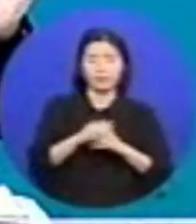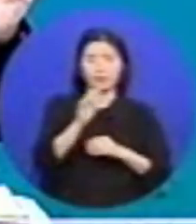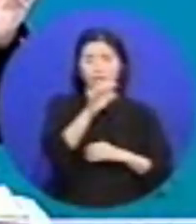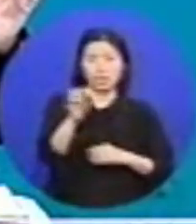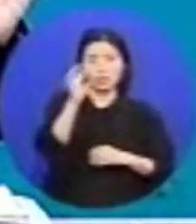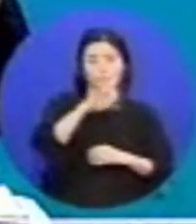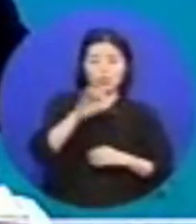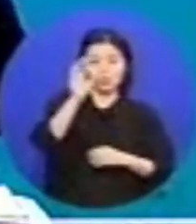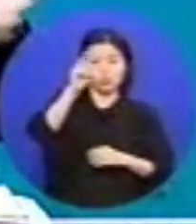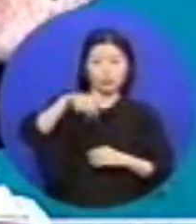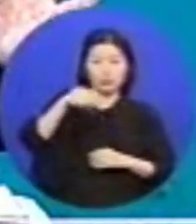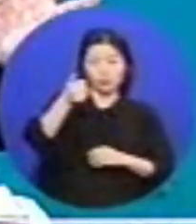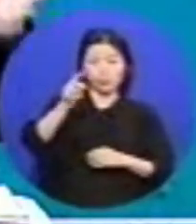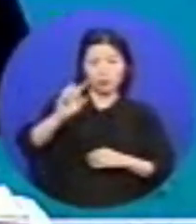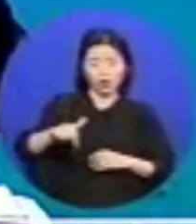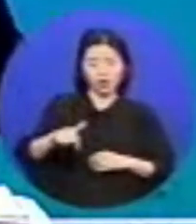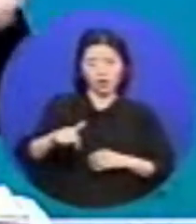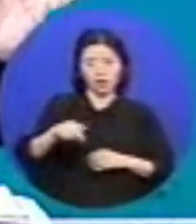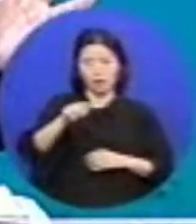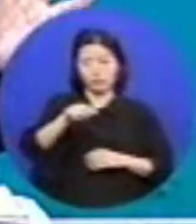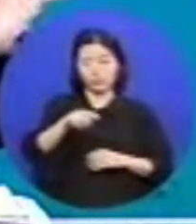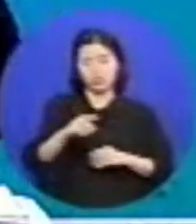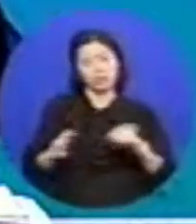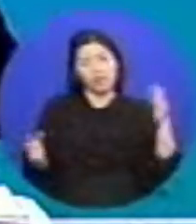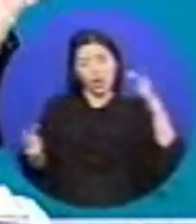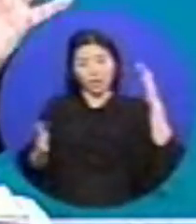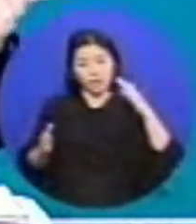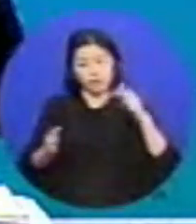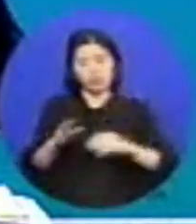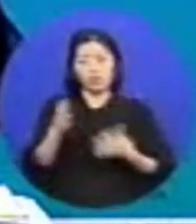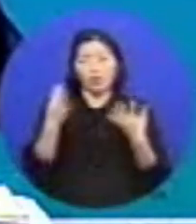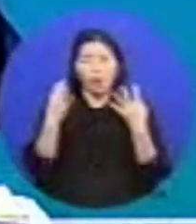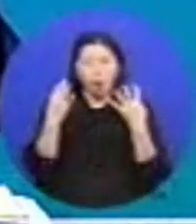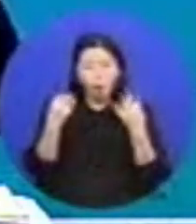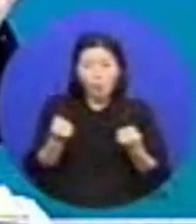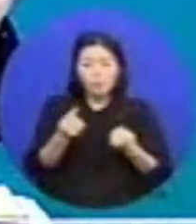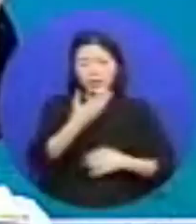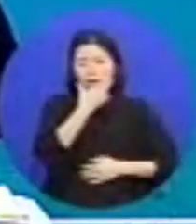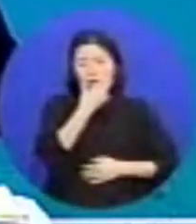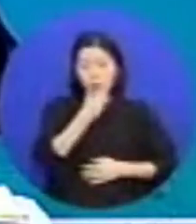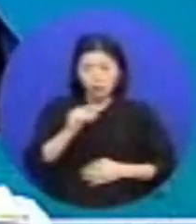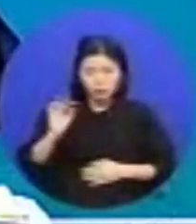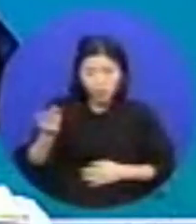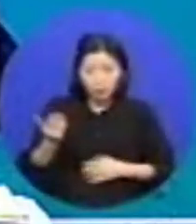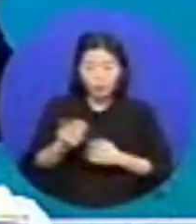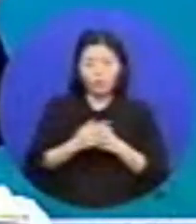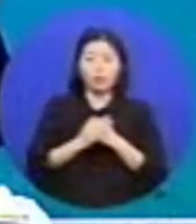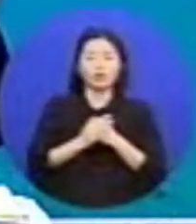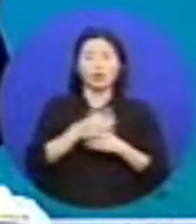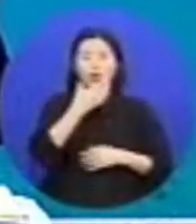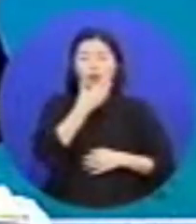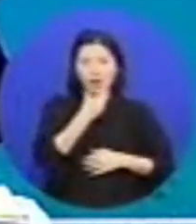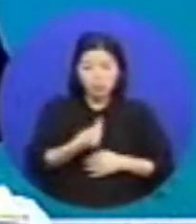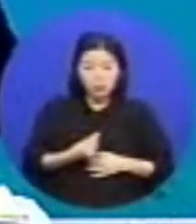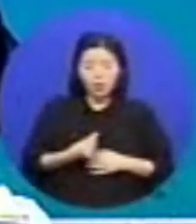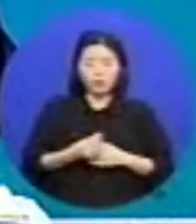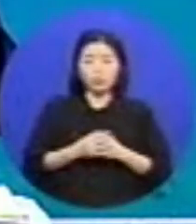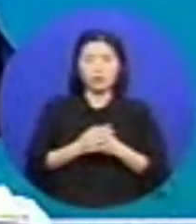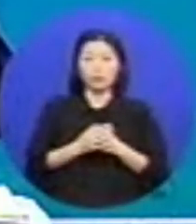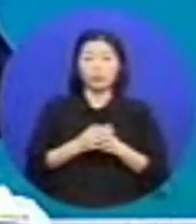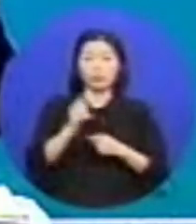때 유럽에서 만나는 그 유학생들은 얼마나 복되고 행복하고